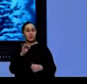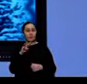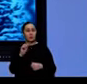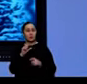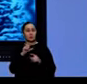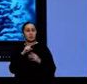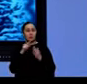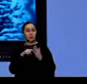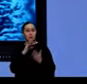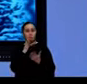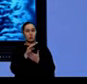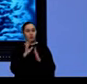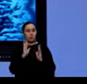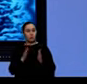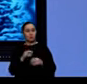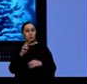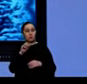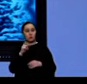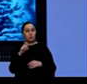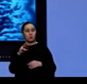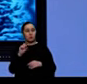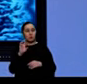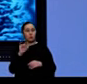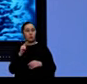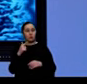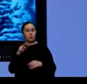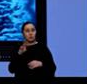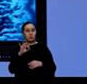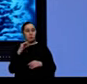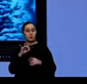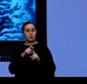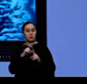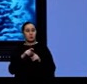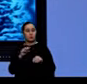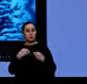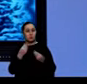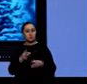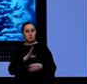Nima so'rog'iga javob bo'ladi? Paxta, bug'doy so'zlari berilgan.